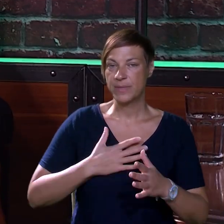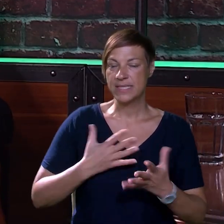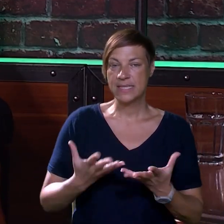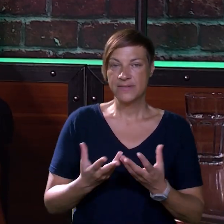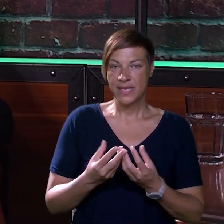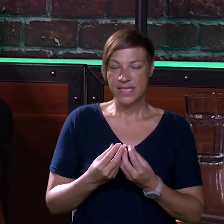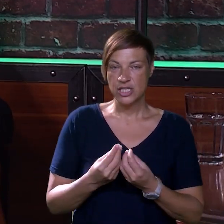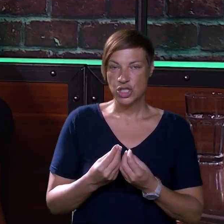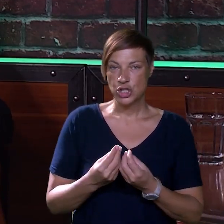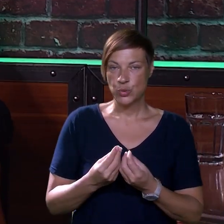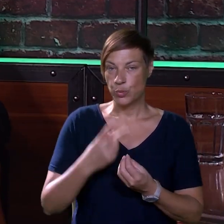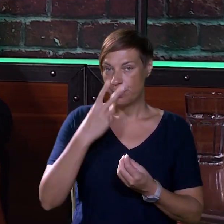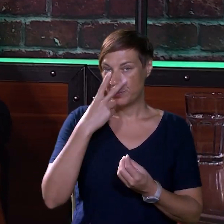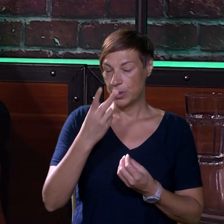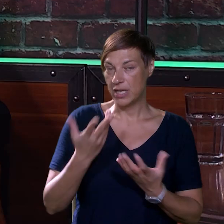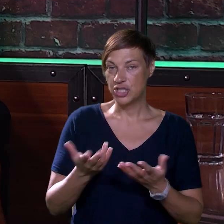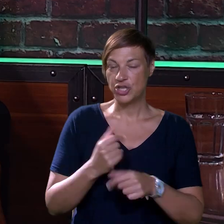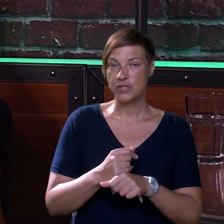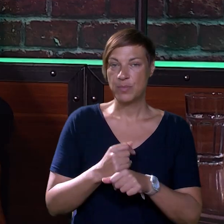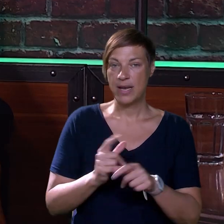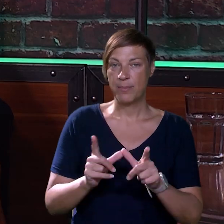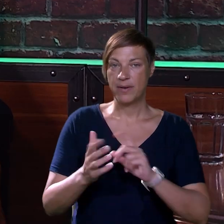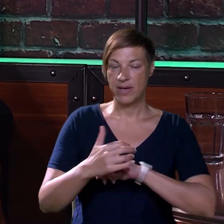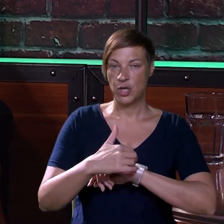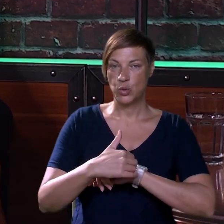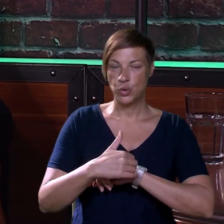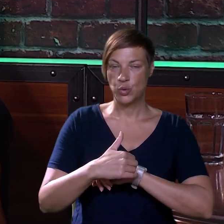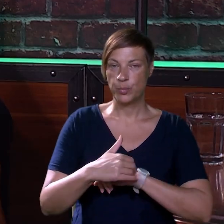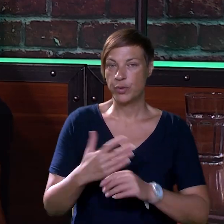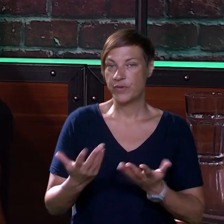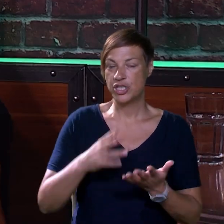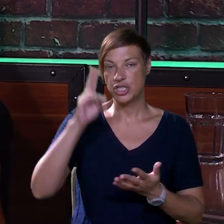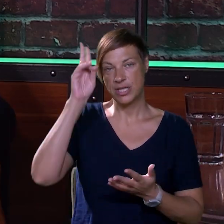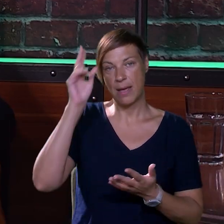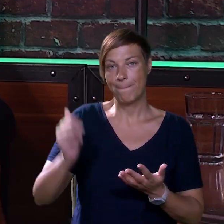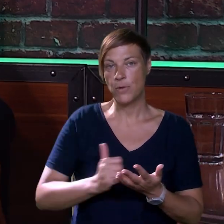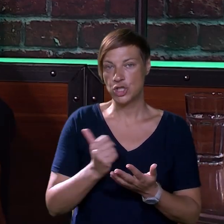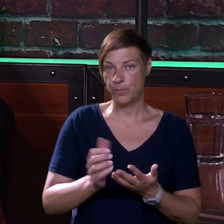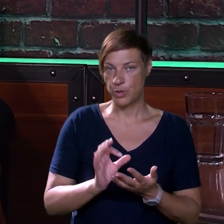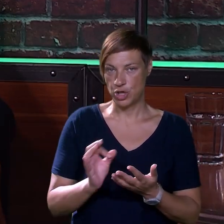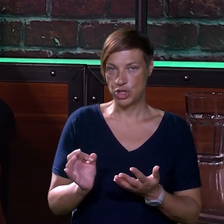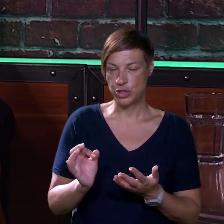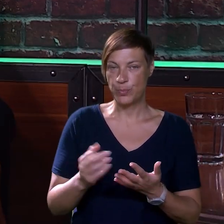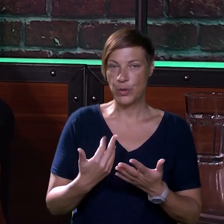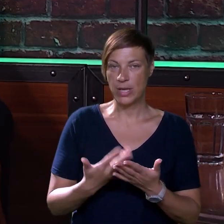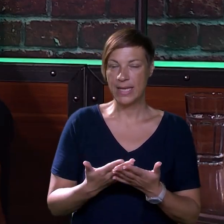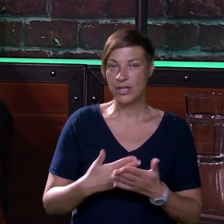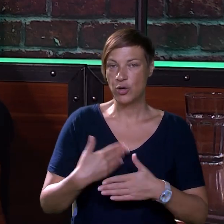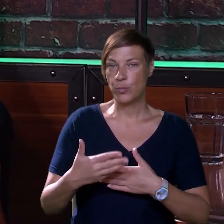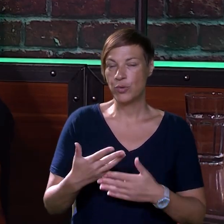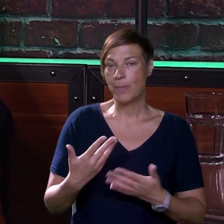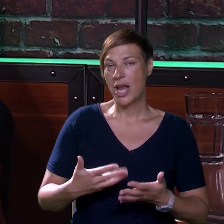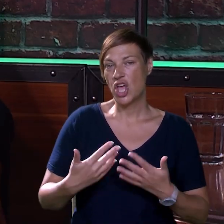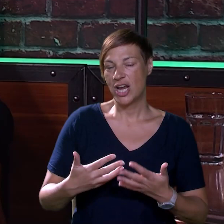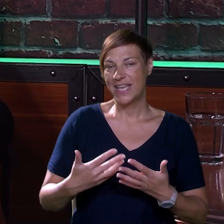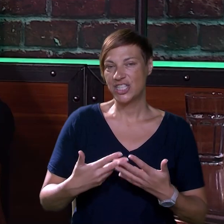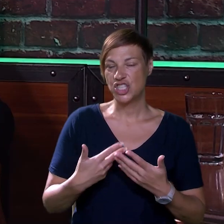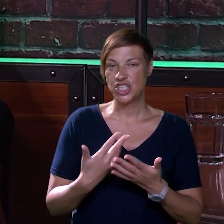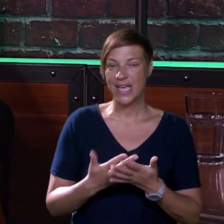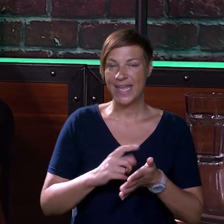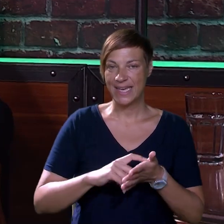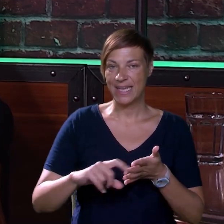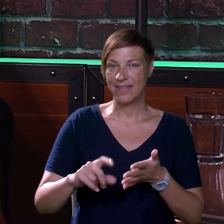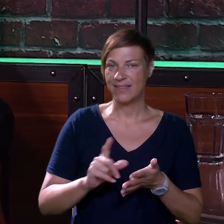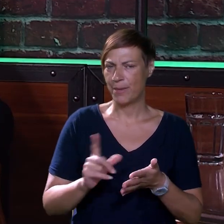svi skupimo, gledamo šta smo napravili u Dubrovniku, šta možemo još bolje. I to budu malo